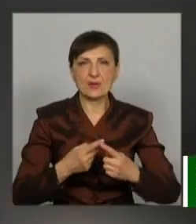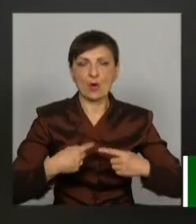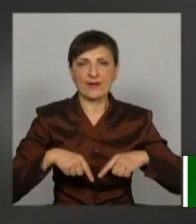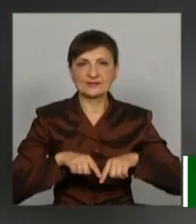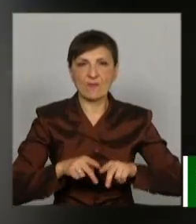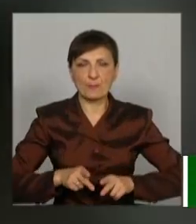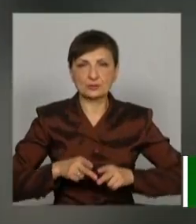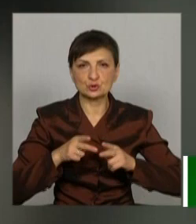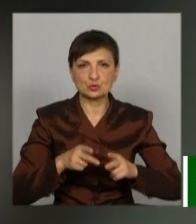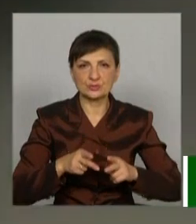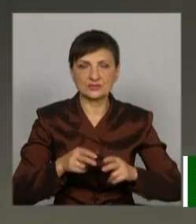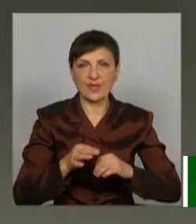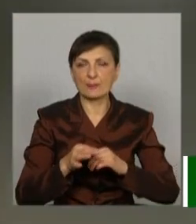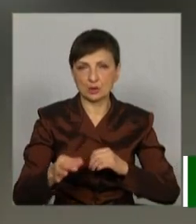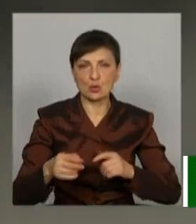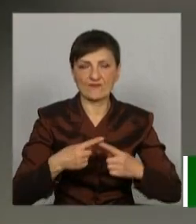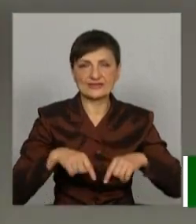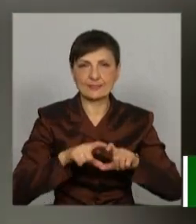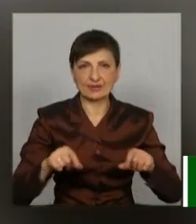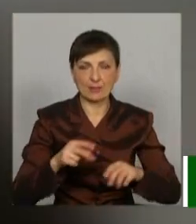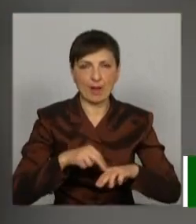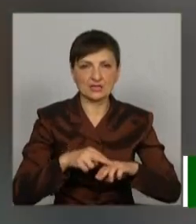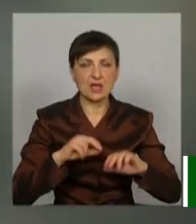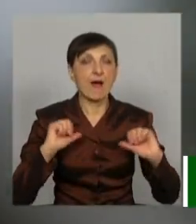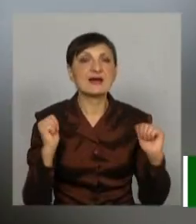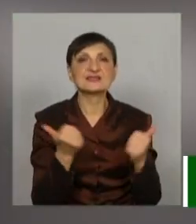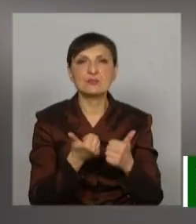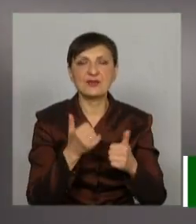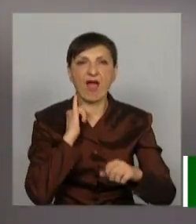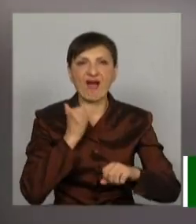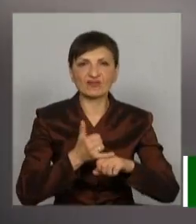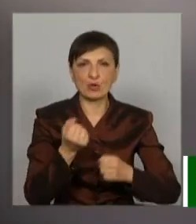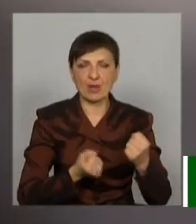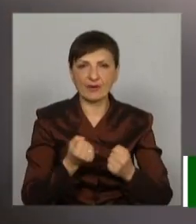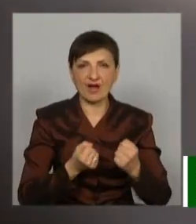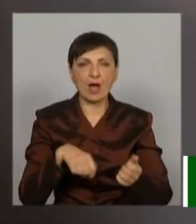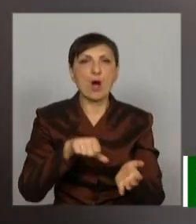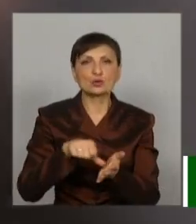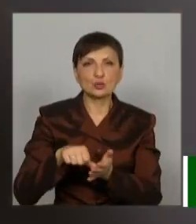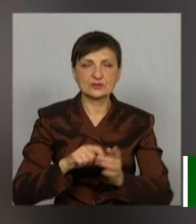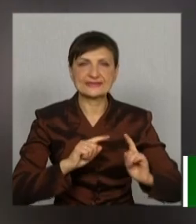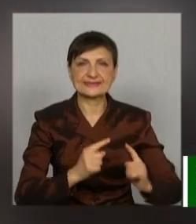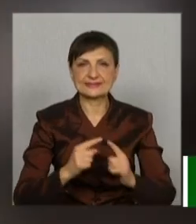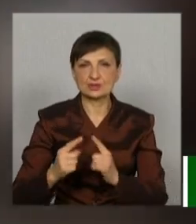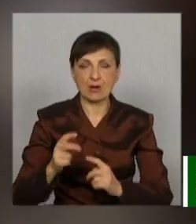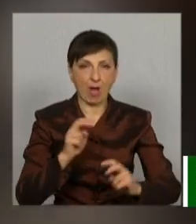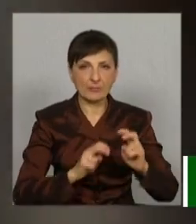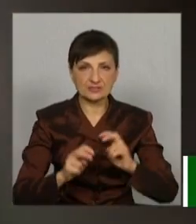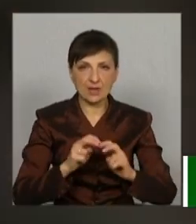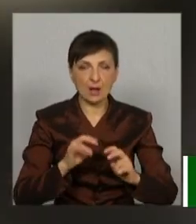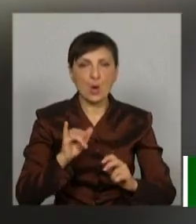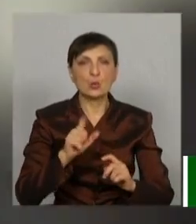областного департамента полиции они оцепили территорию автозаправки а участников инцидента задержали и обыскали у